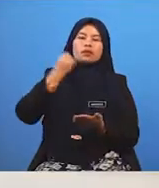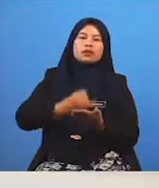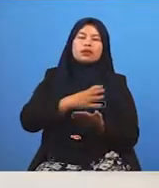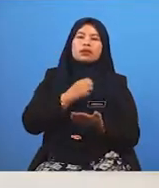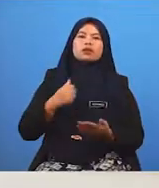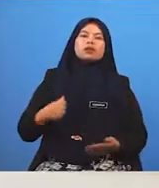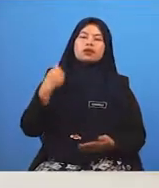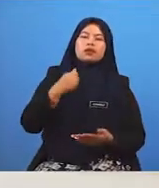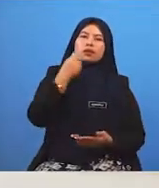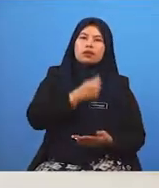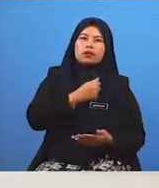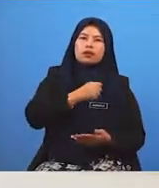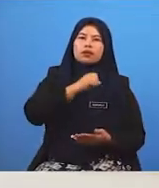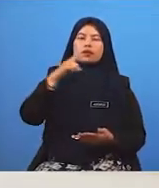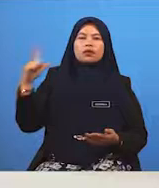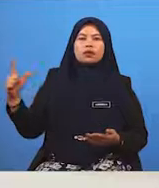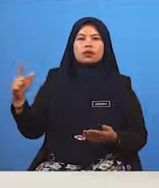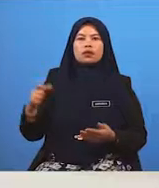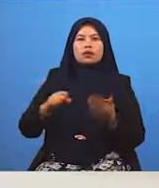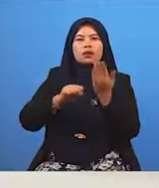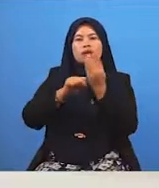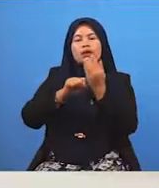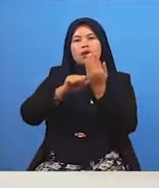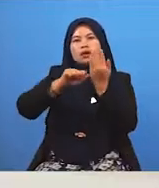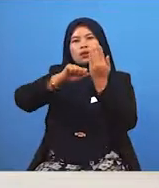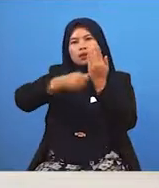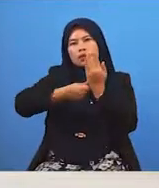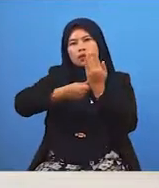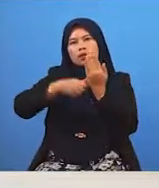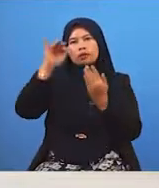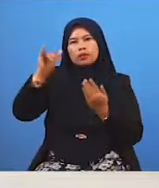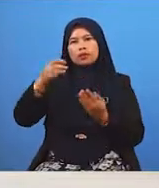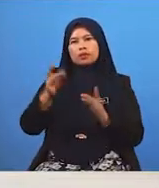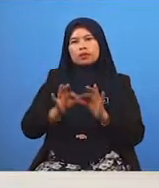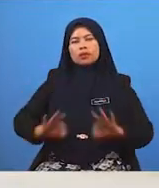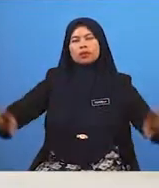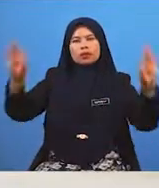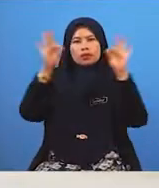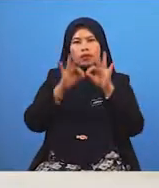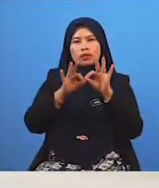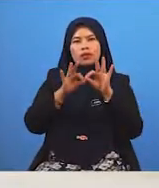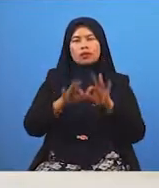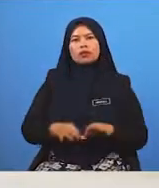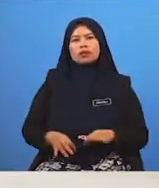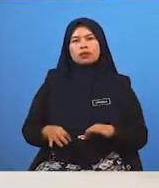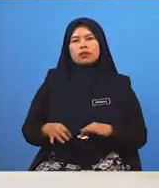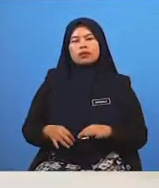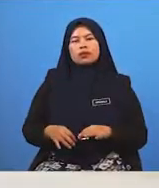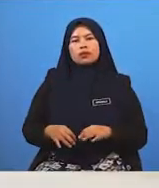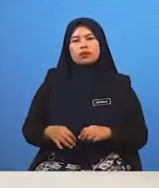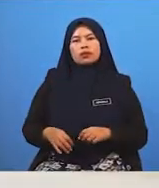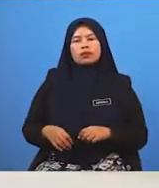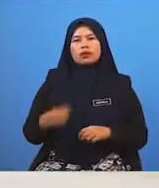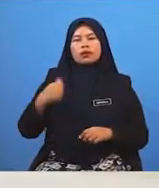yang penting dalam kehidupan keluarga, masyarakat dan negara. Akhlak yang mulia tidak akan